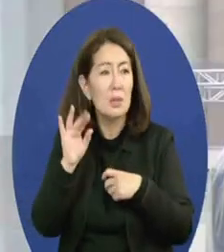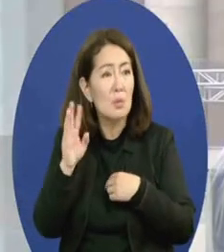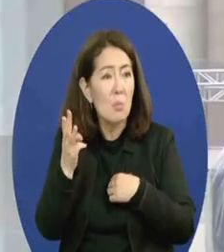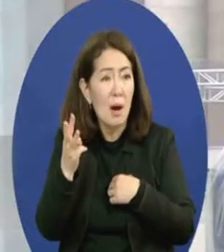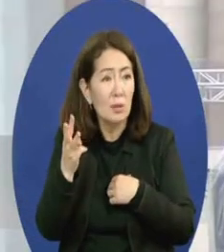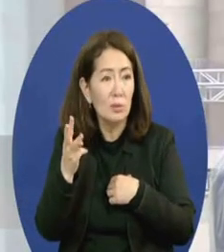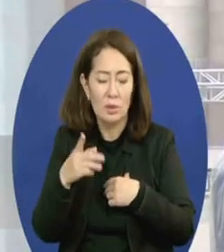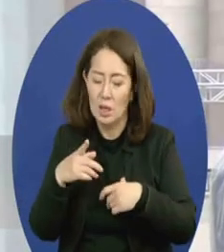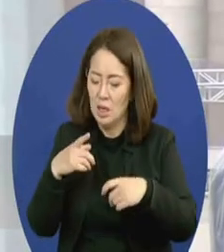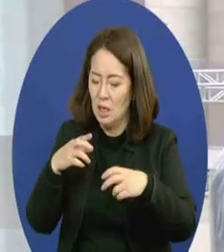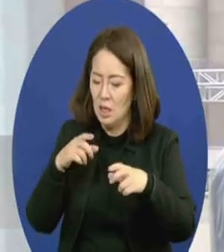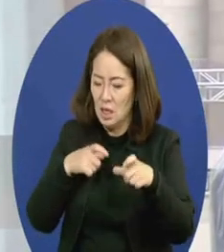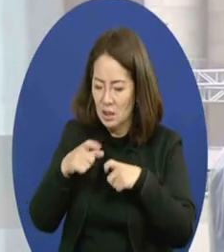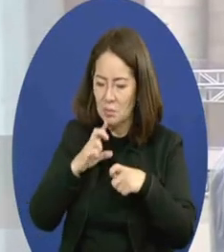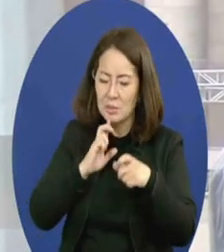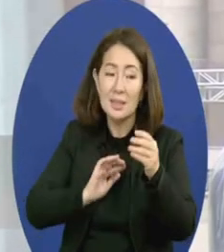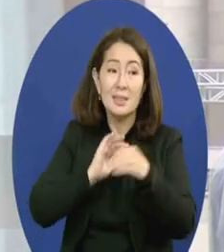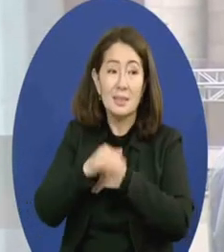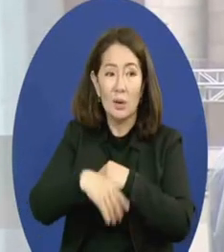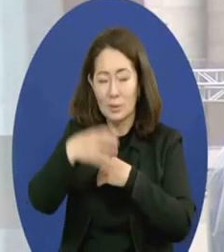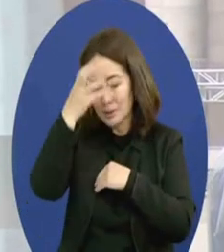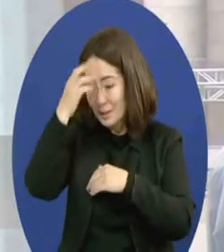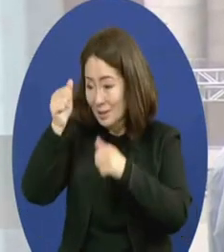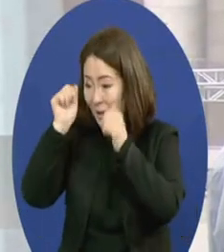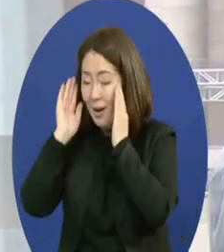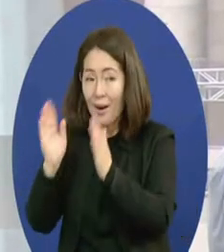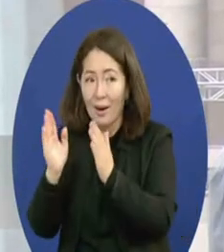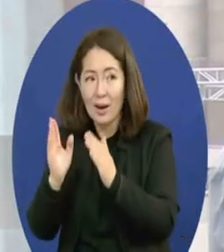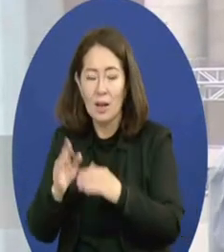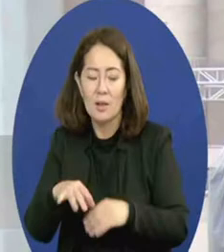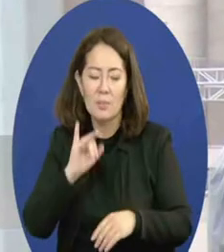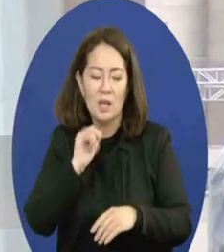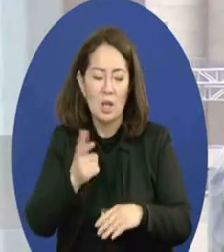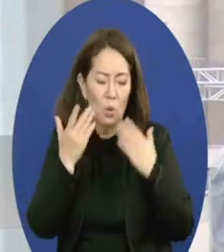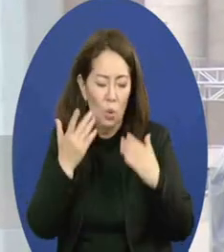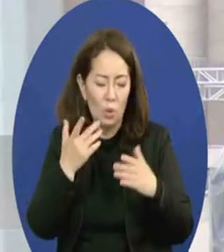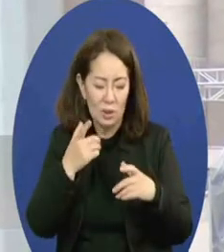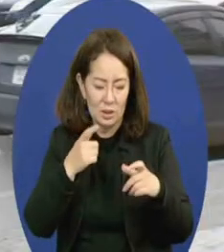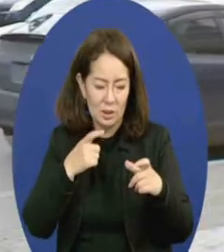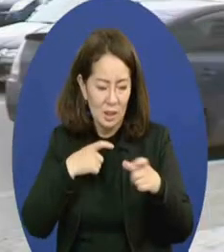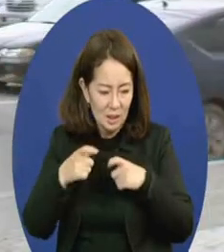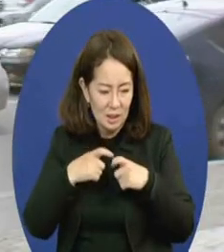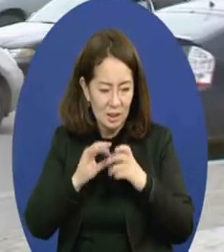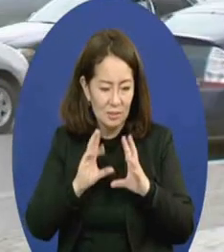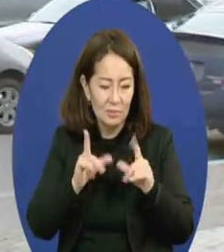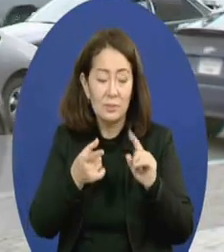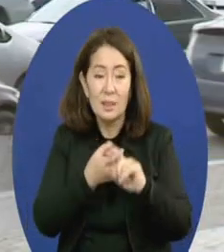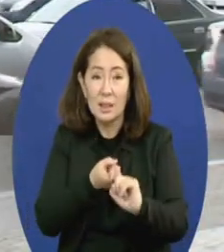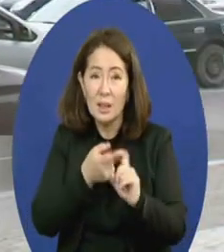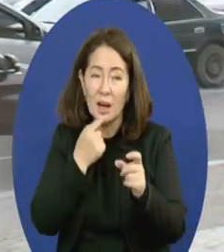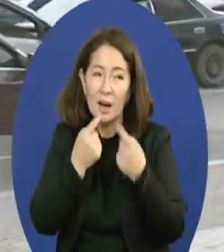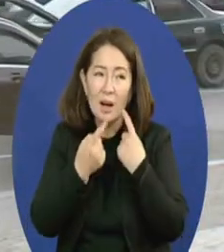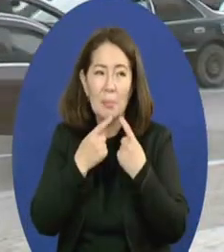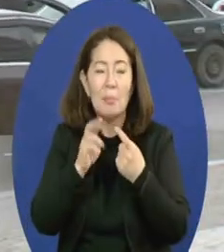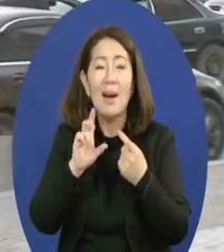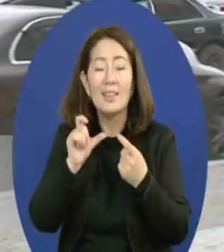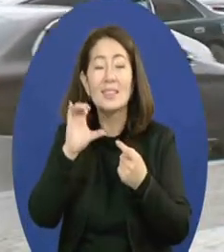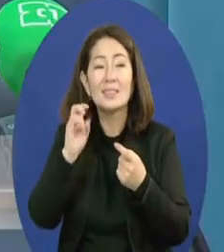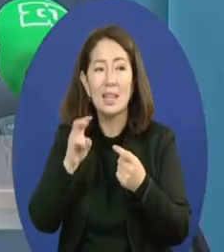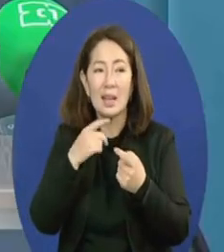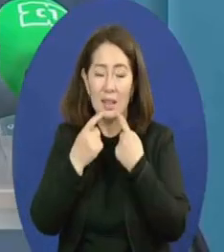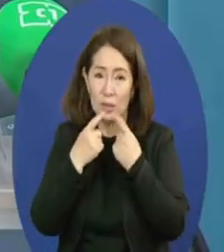даван туулахад засгийн газар онцгой анхаарна. Энэ хүрээнд улсын хурал эдийн засгийг эрчимжүүлэх тухай баялагын сангийн тухай хуулийг өргөн мэдүүлэхээр